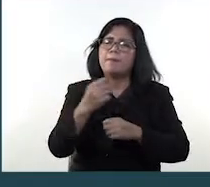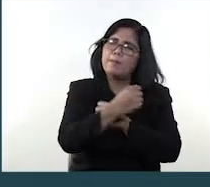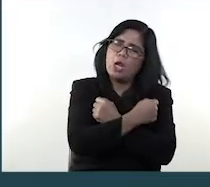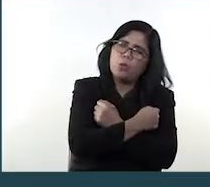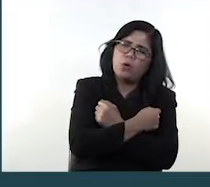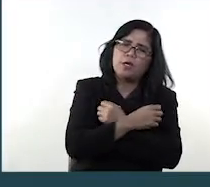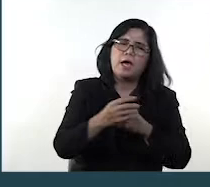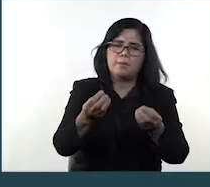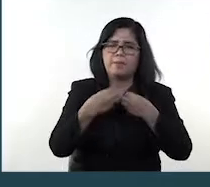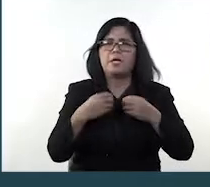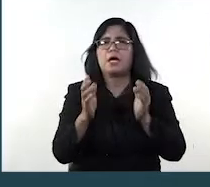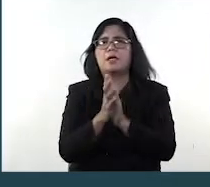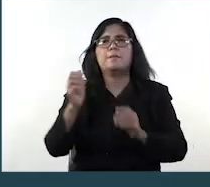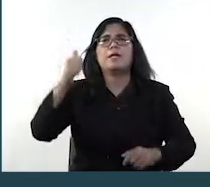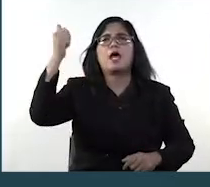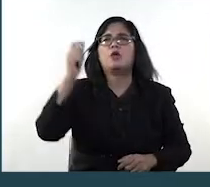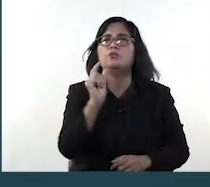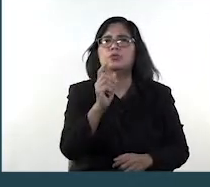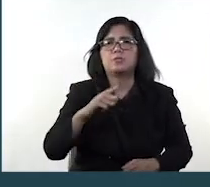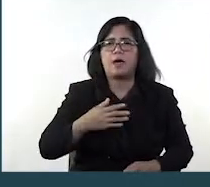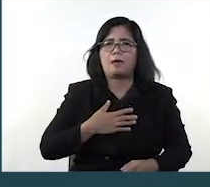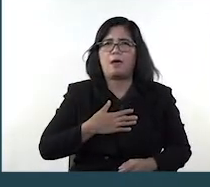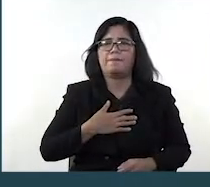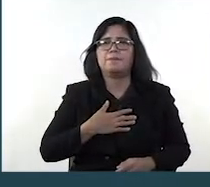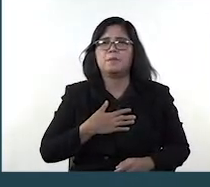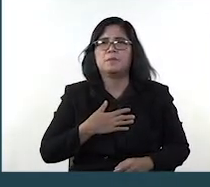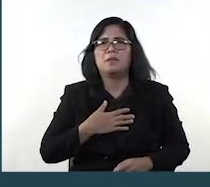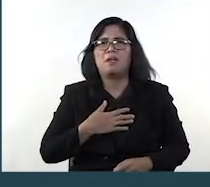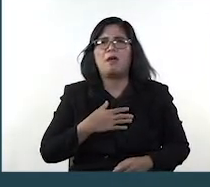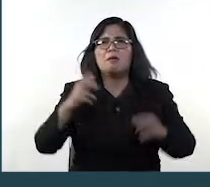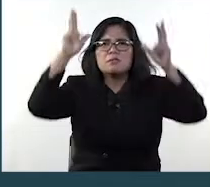tweet Oh ya setan mau